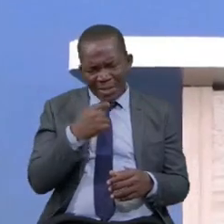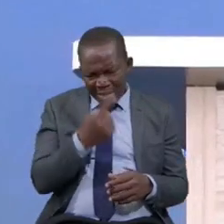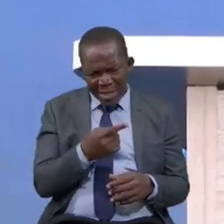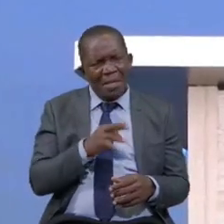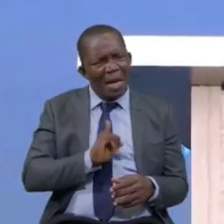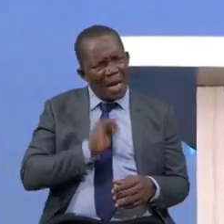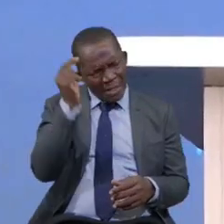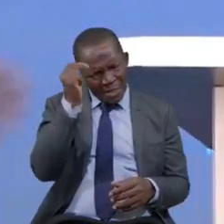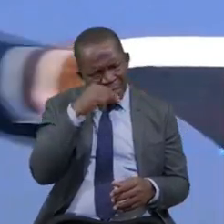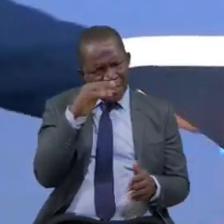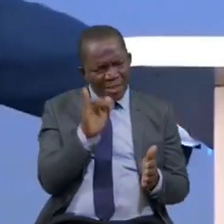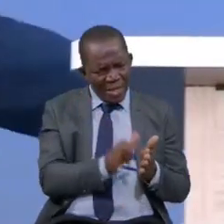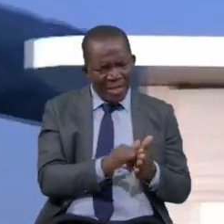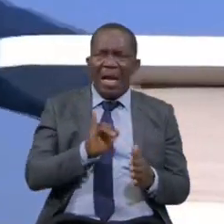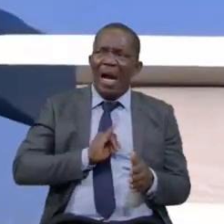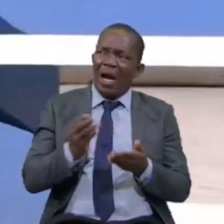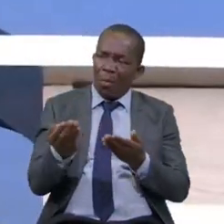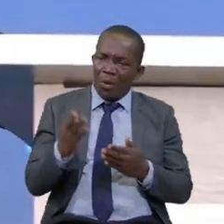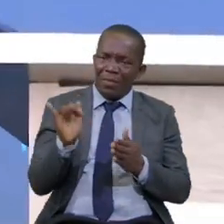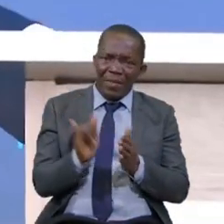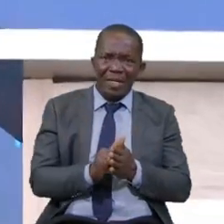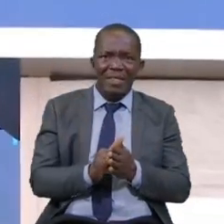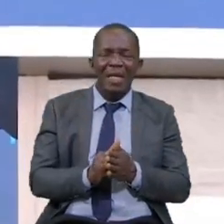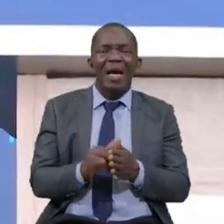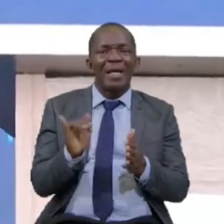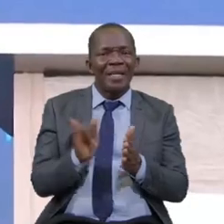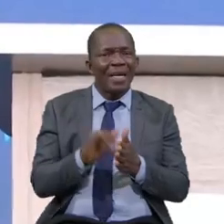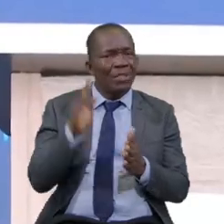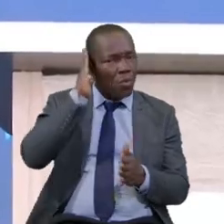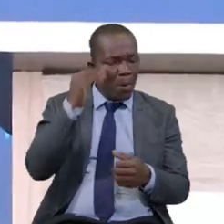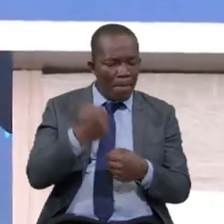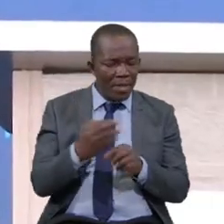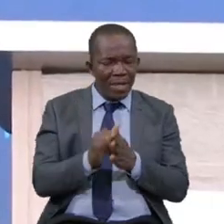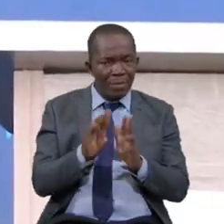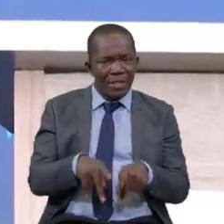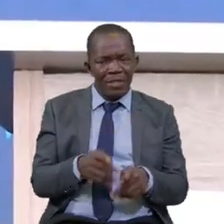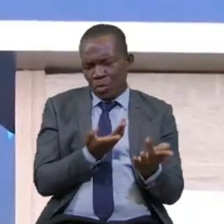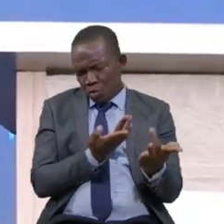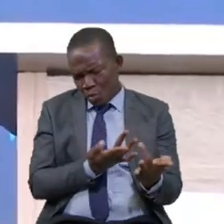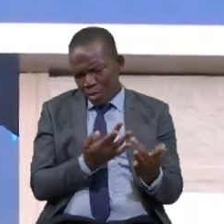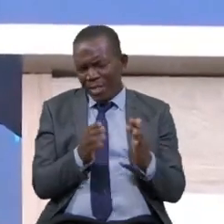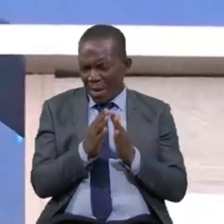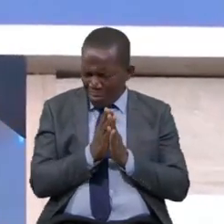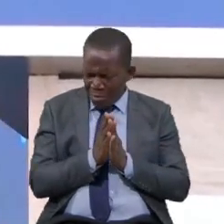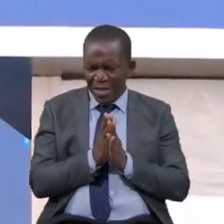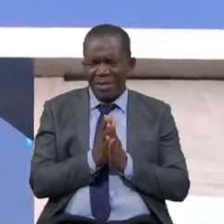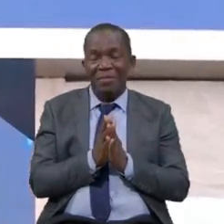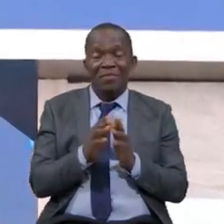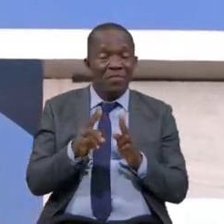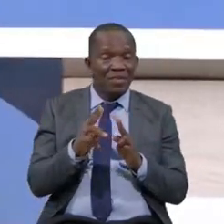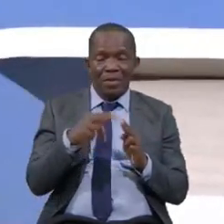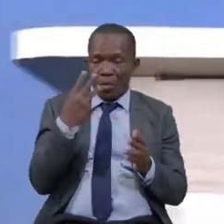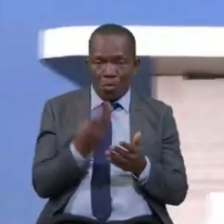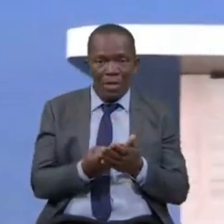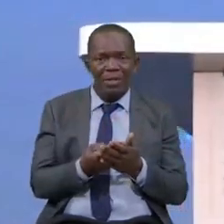C'est pourquoi ils attendent pour prier. Il dit, frère, je ne pense pas l'avoir eu.